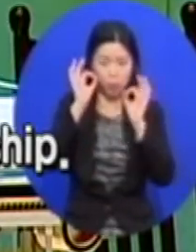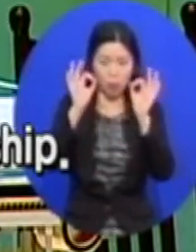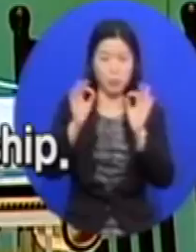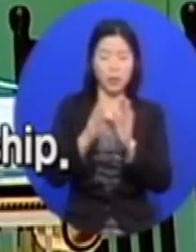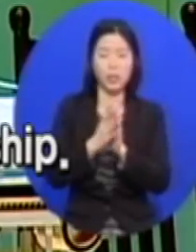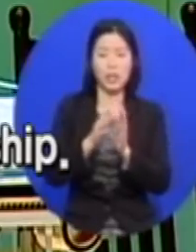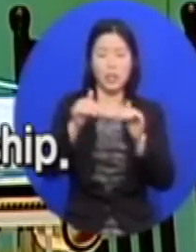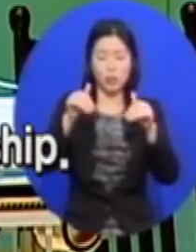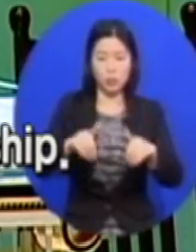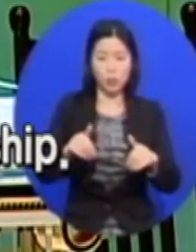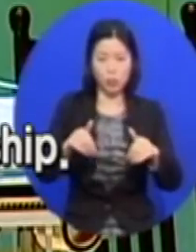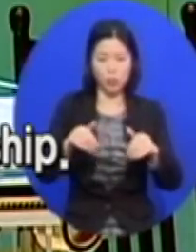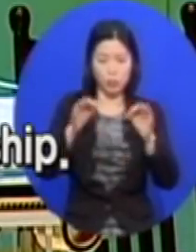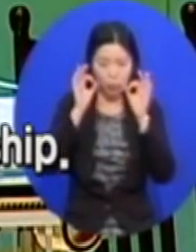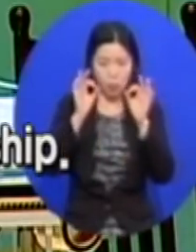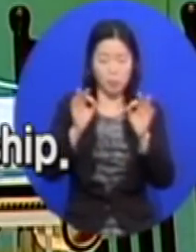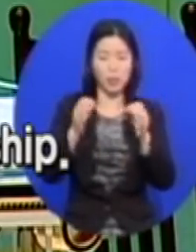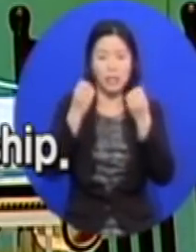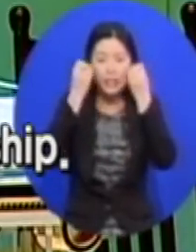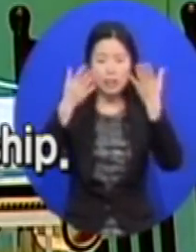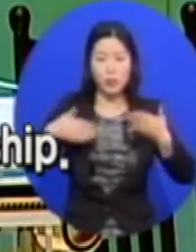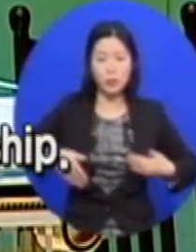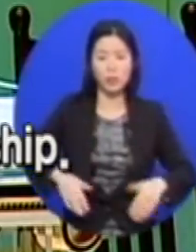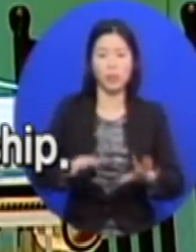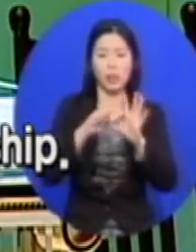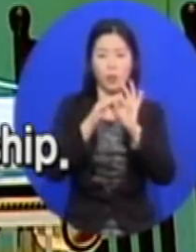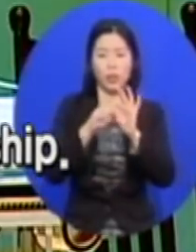거듭난 관계가 되는 겁니다